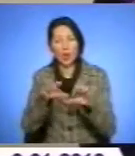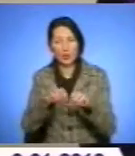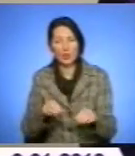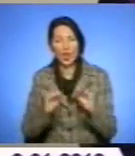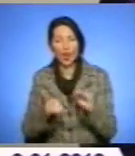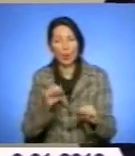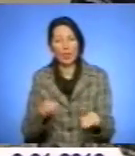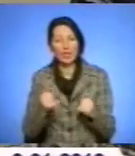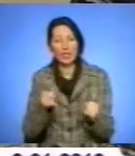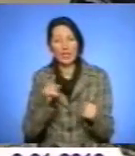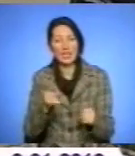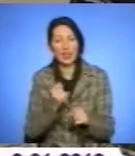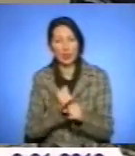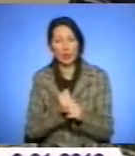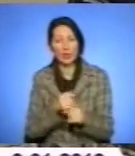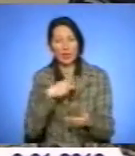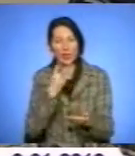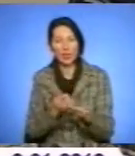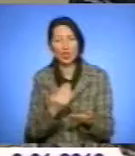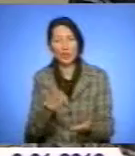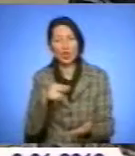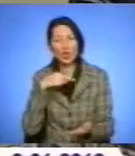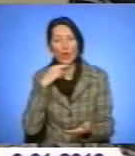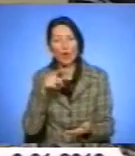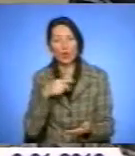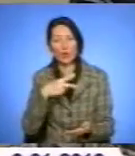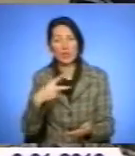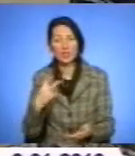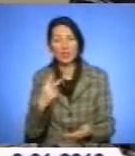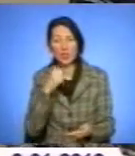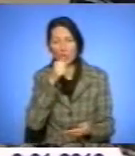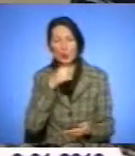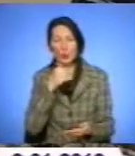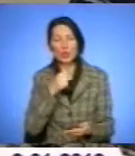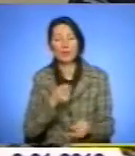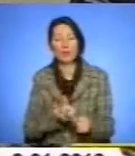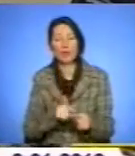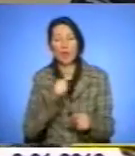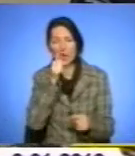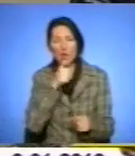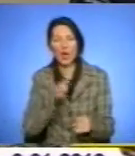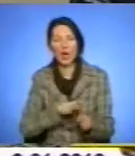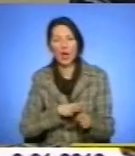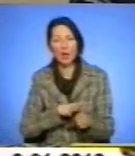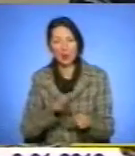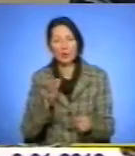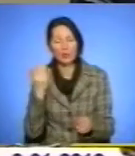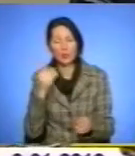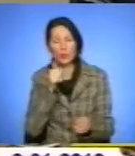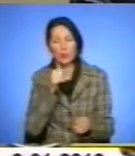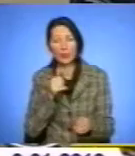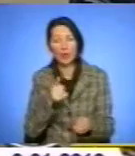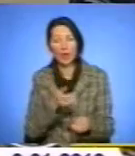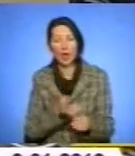обладнання для її виготовлення. Звертаю вашу увагу, що в 2012 році, в поточному році, відбулися деякі